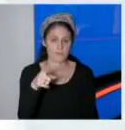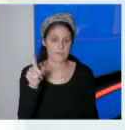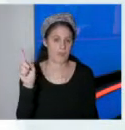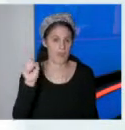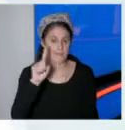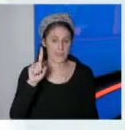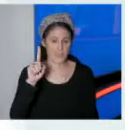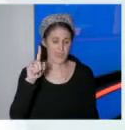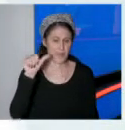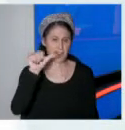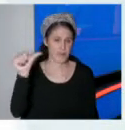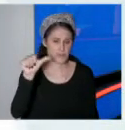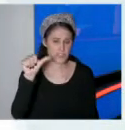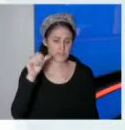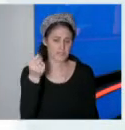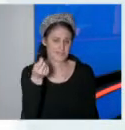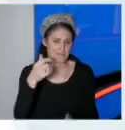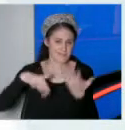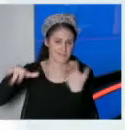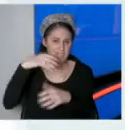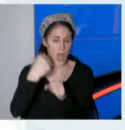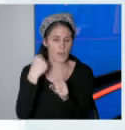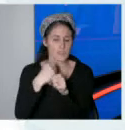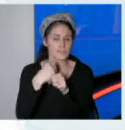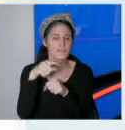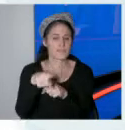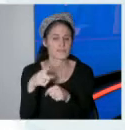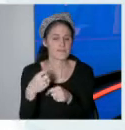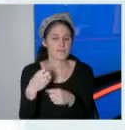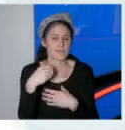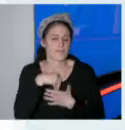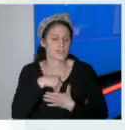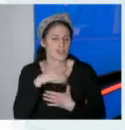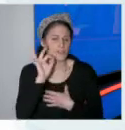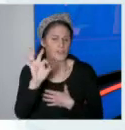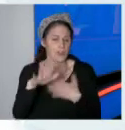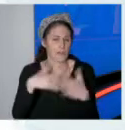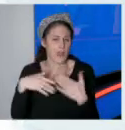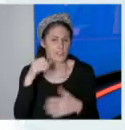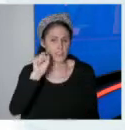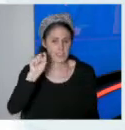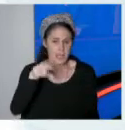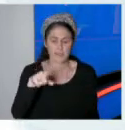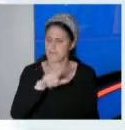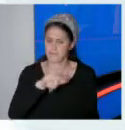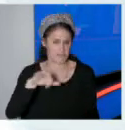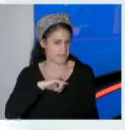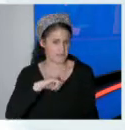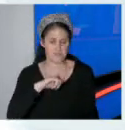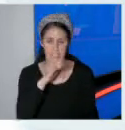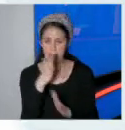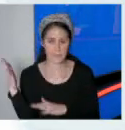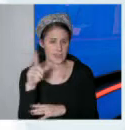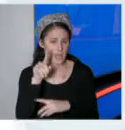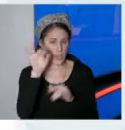הוורטרים, האברמוביצ'ים והכספיטים העושים כעת נפשות למען המהלך של שר, אינם מתעניינים בימין. לא זה של